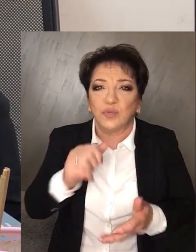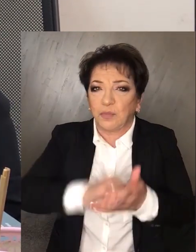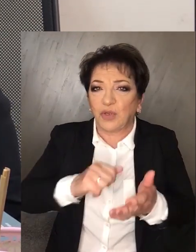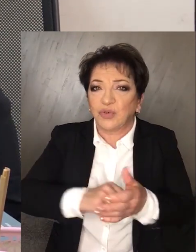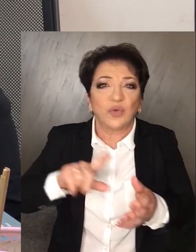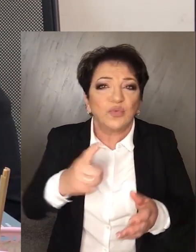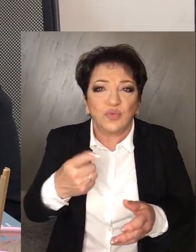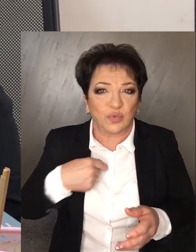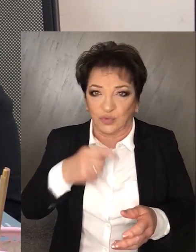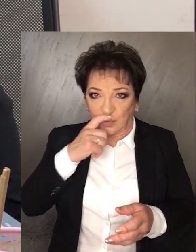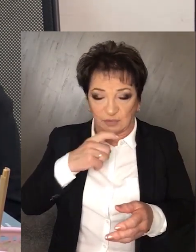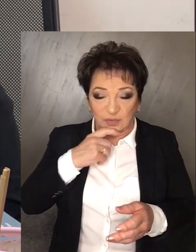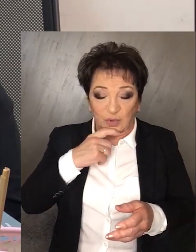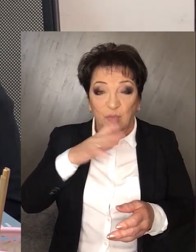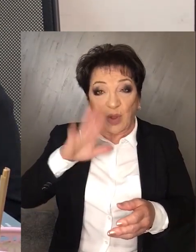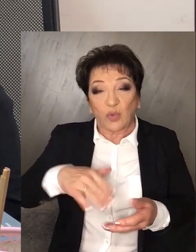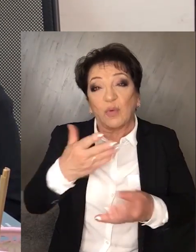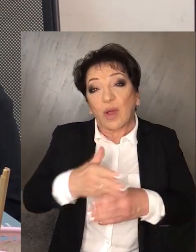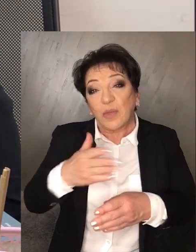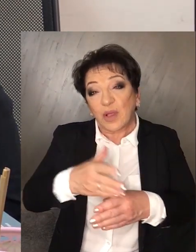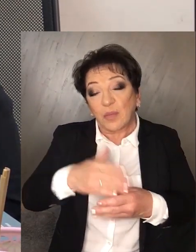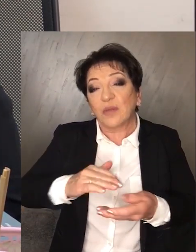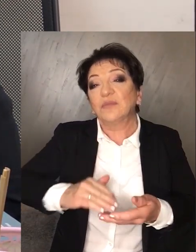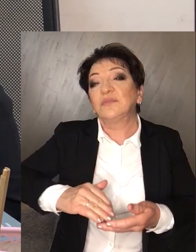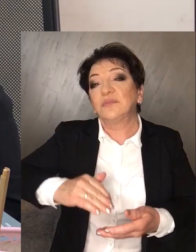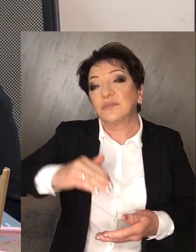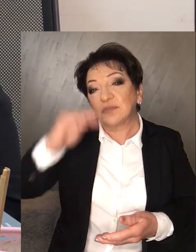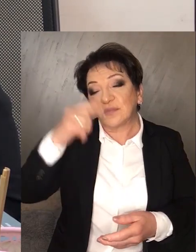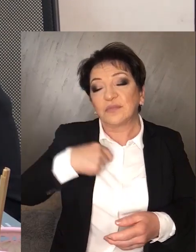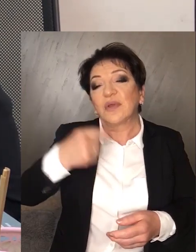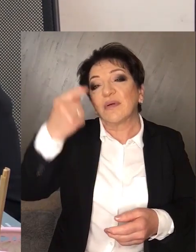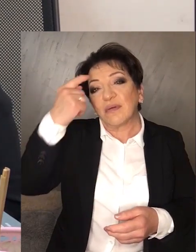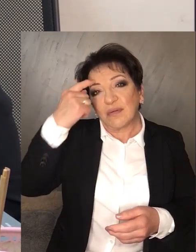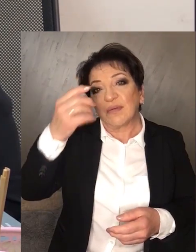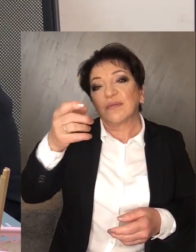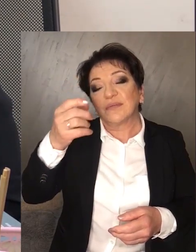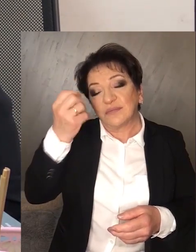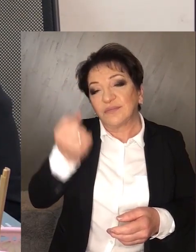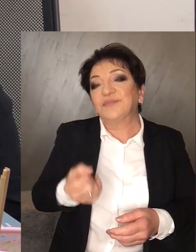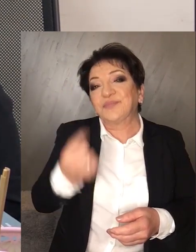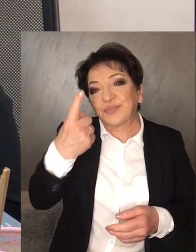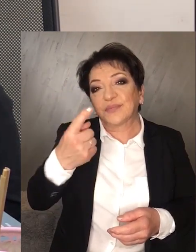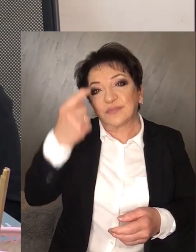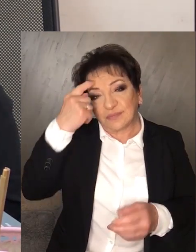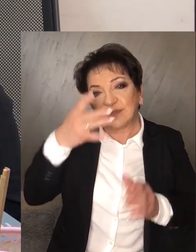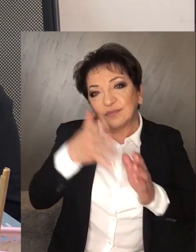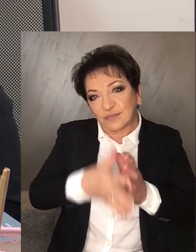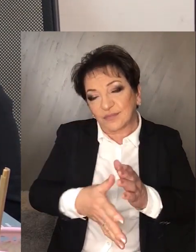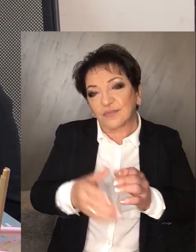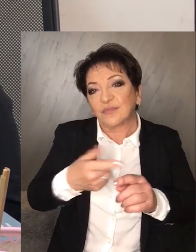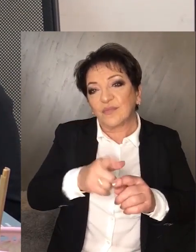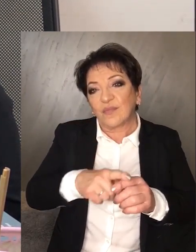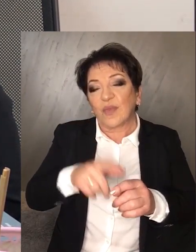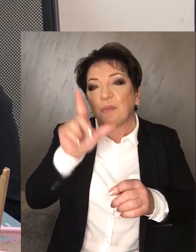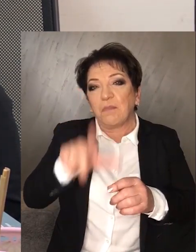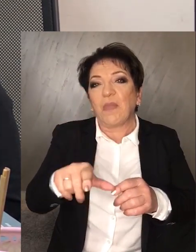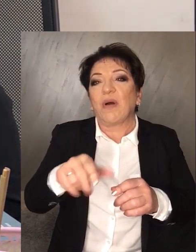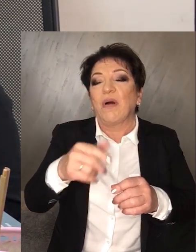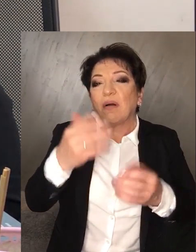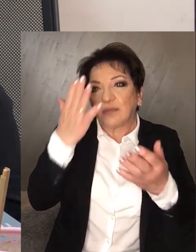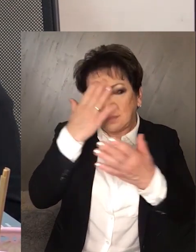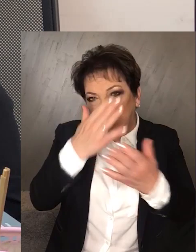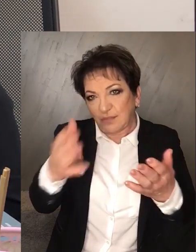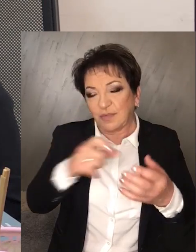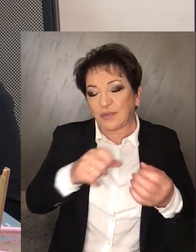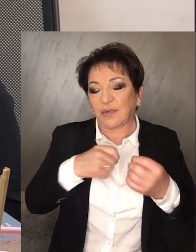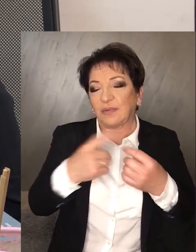լեզվով խոսեմ։ Խնդիր չէր, սկզբնական շրջանում այդ չէր խանգարում, բայց հետագայում, երբ որ դիդակտական տարիքում